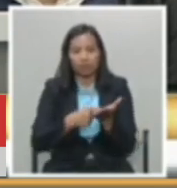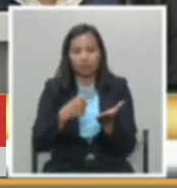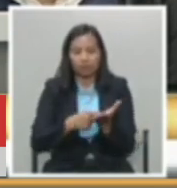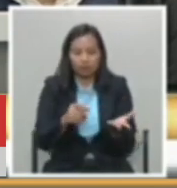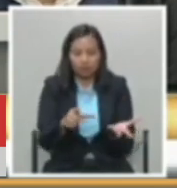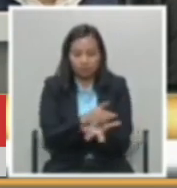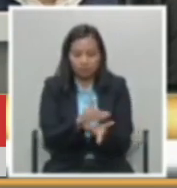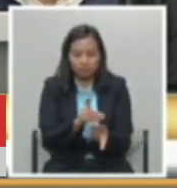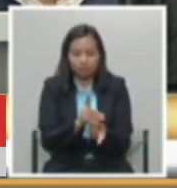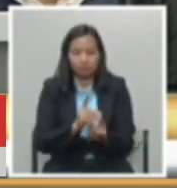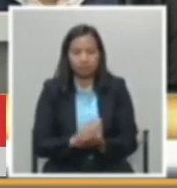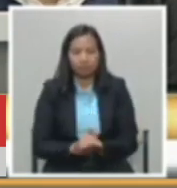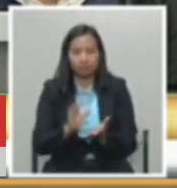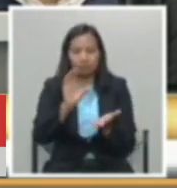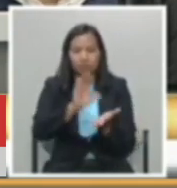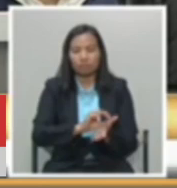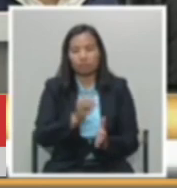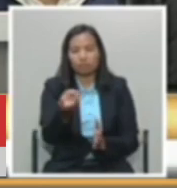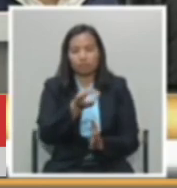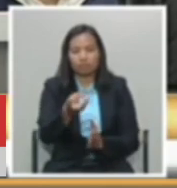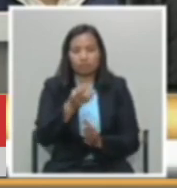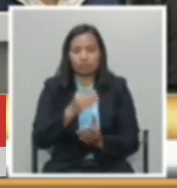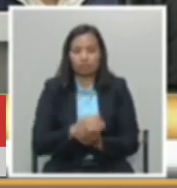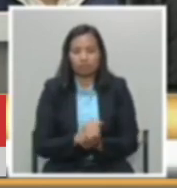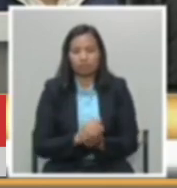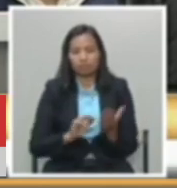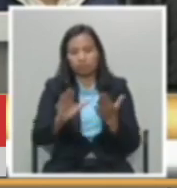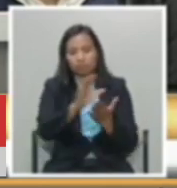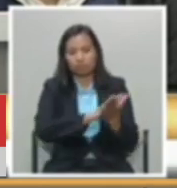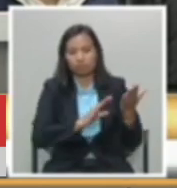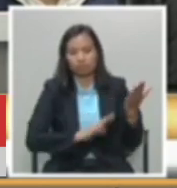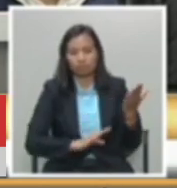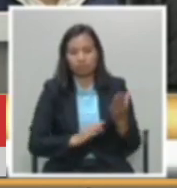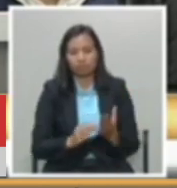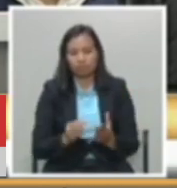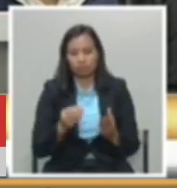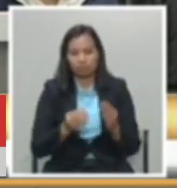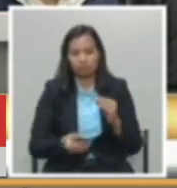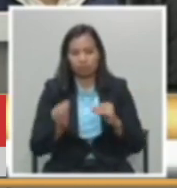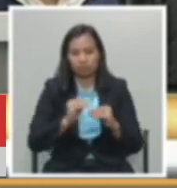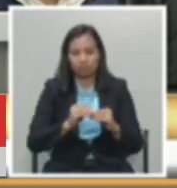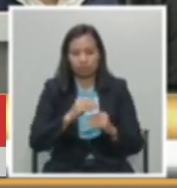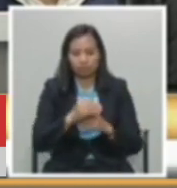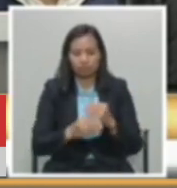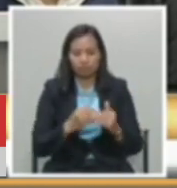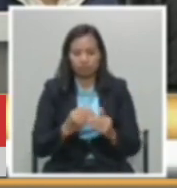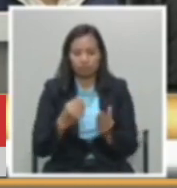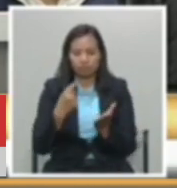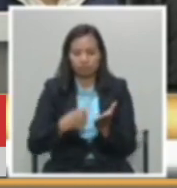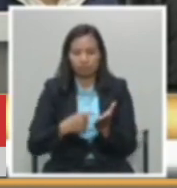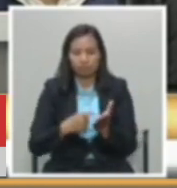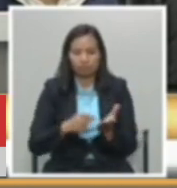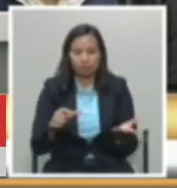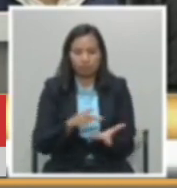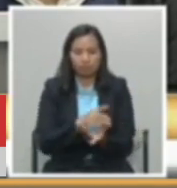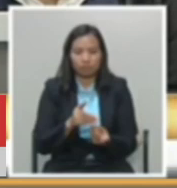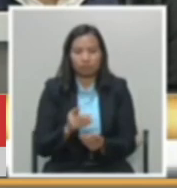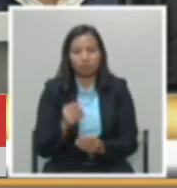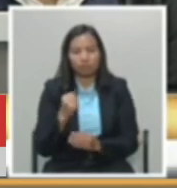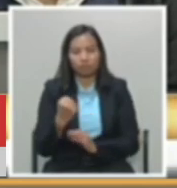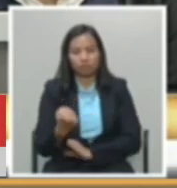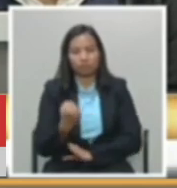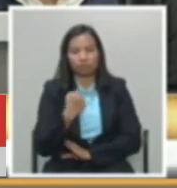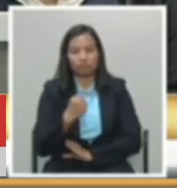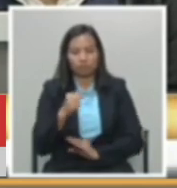มแล้วงบประมาณน้อยนิดแค่นี้ทั้งประเทศมันจะสร้างหลักประกันทางสังคมหรือสร้างพลังทางสังค